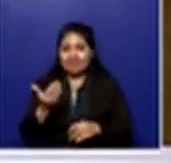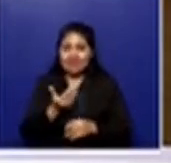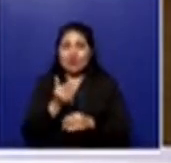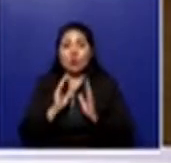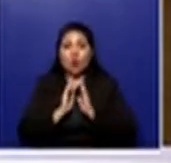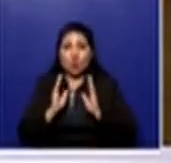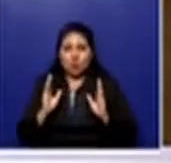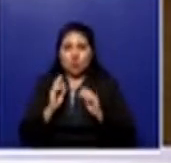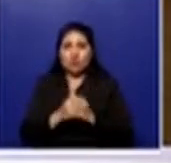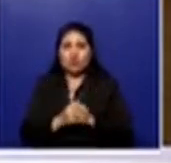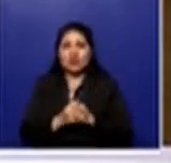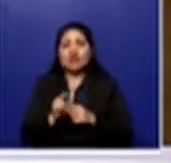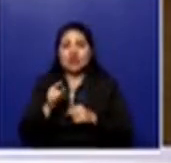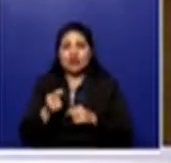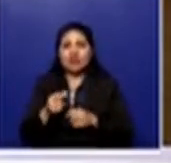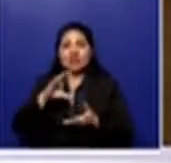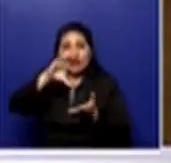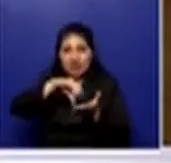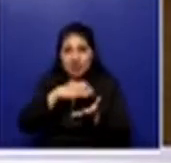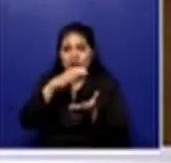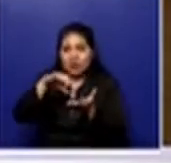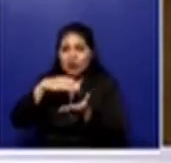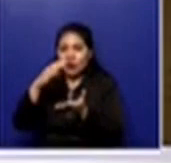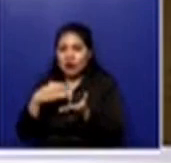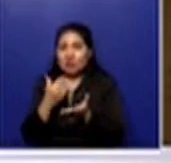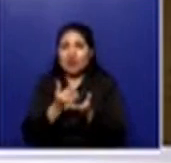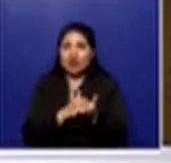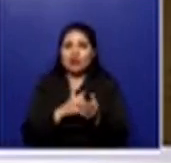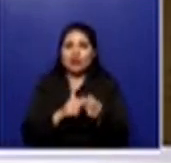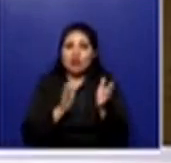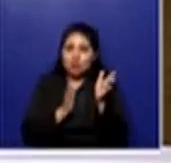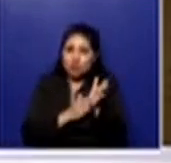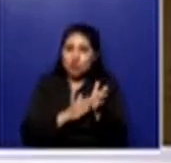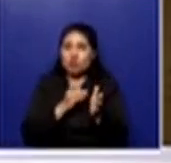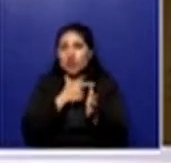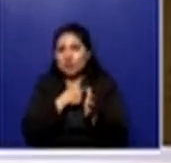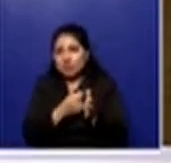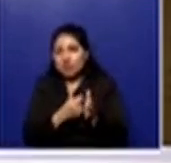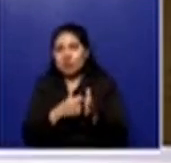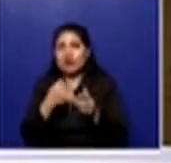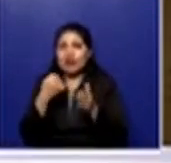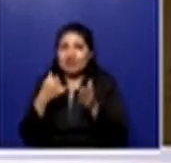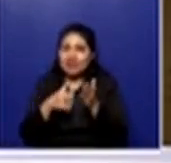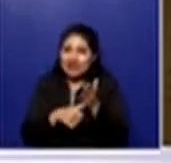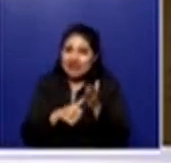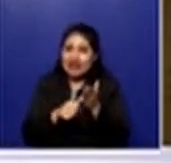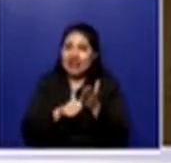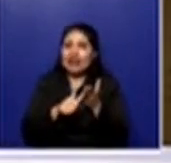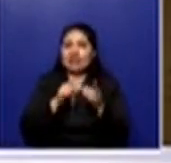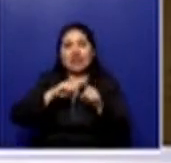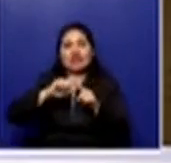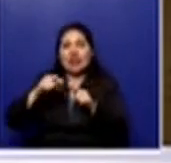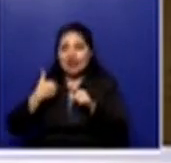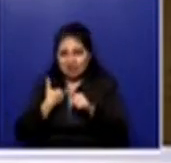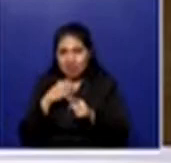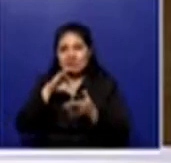อกว่าการรับฟังทั้งคำชมคำติและข้อเสนอแนะวันนี้เนี่ยเป็นกำลังใจให้กับพวกเรามากๆนะ